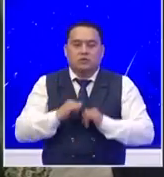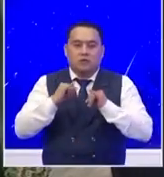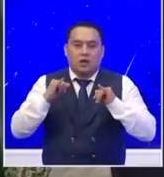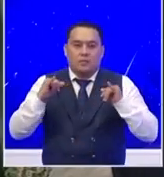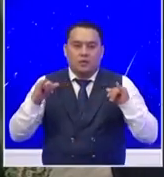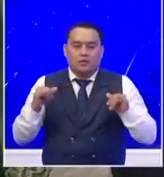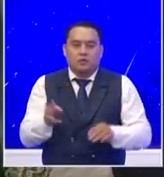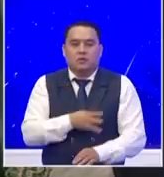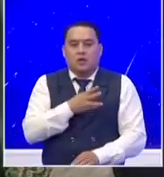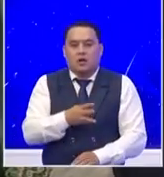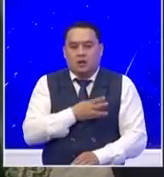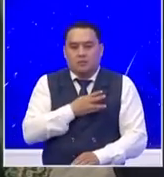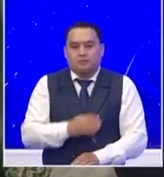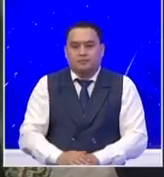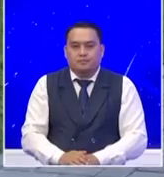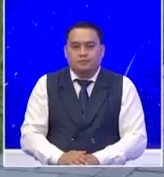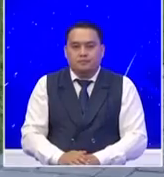тигізе берсе екен деген ниеттеміз.